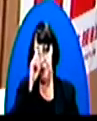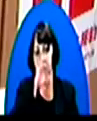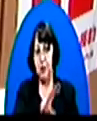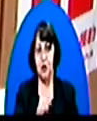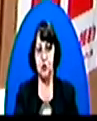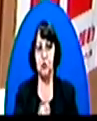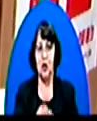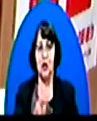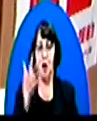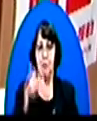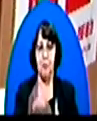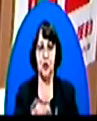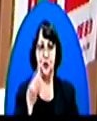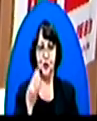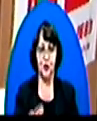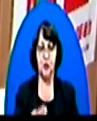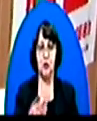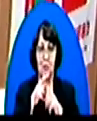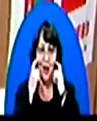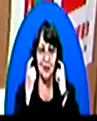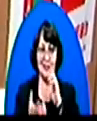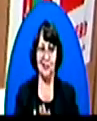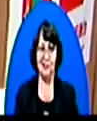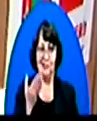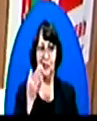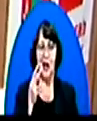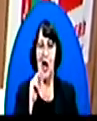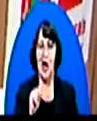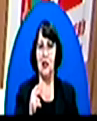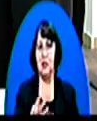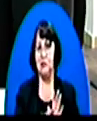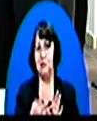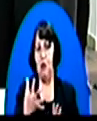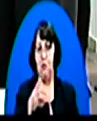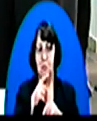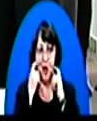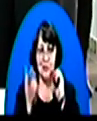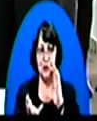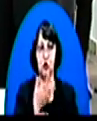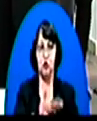ширхэг N95 амны хаалт хандууллаа. Хэрэгцээтэй цаг үед шаардлагатай тусламж